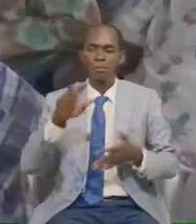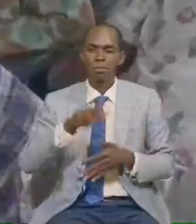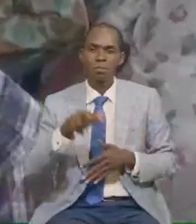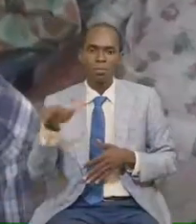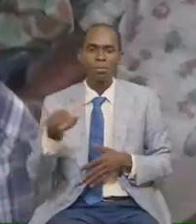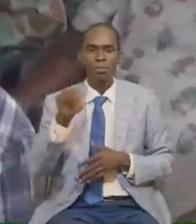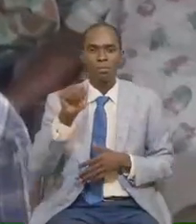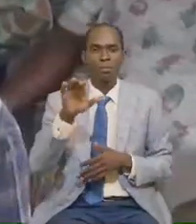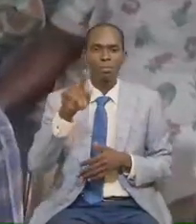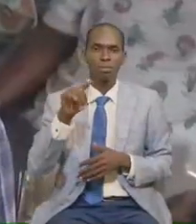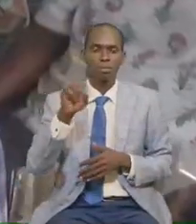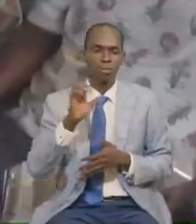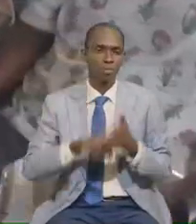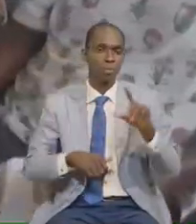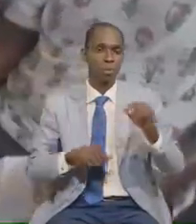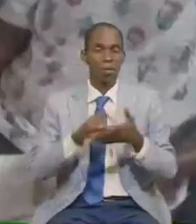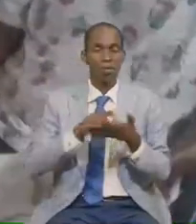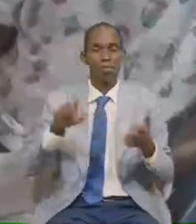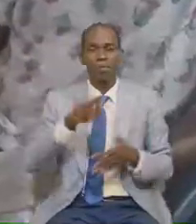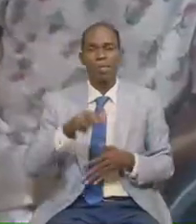Acte 20, 23.